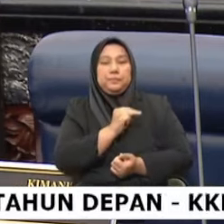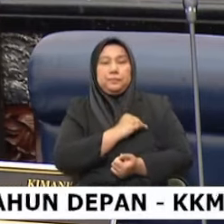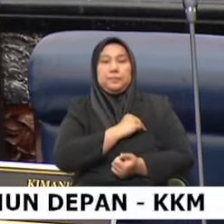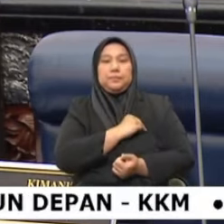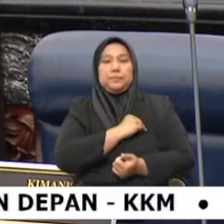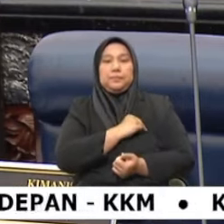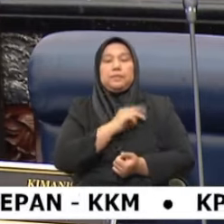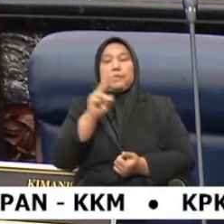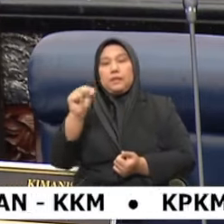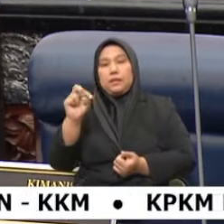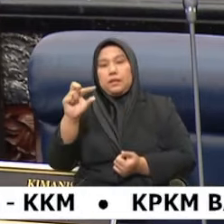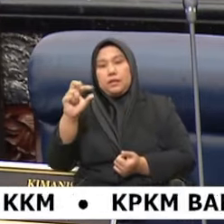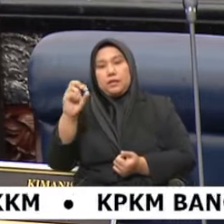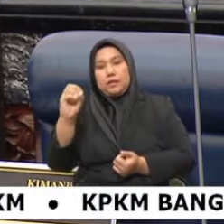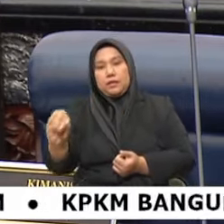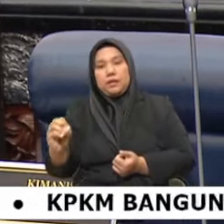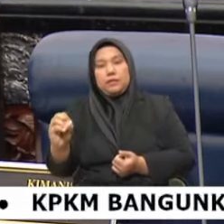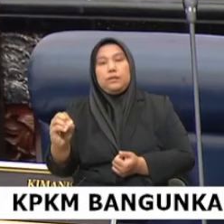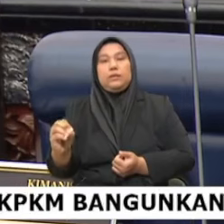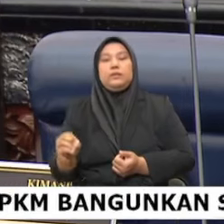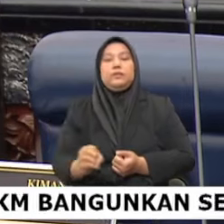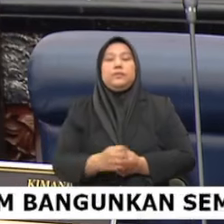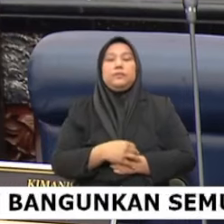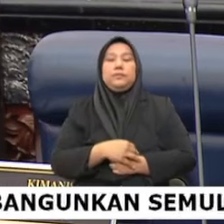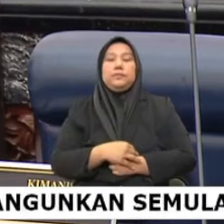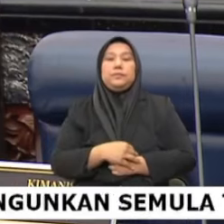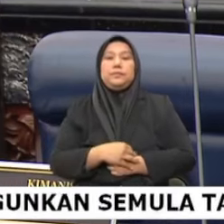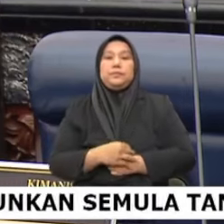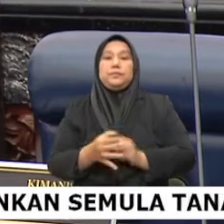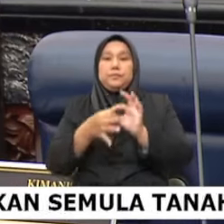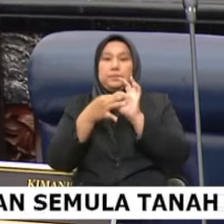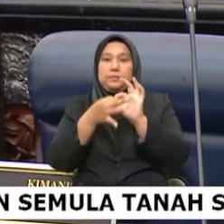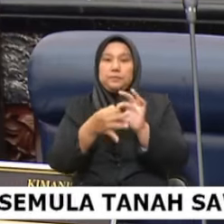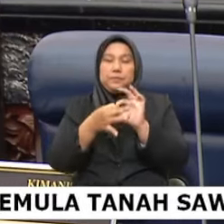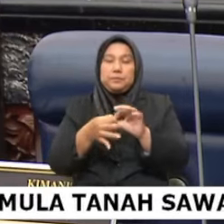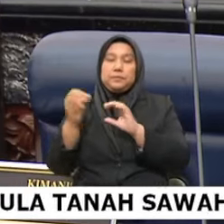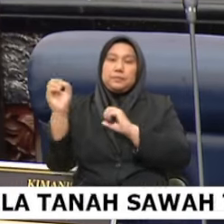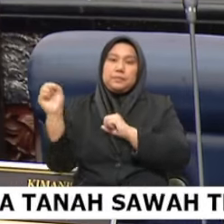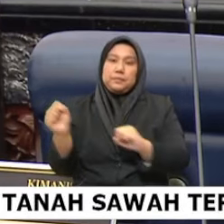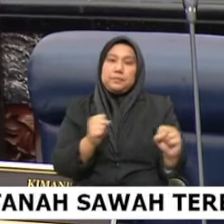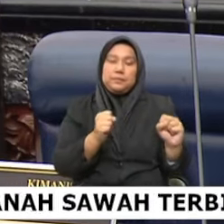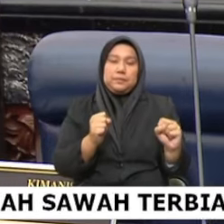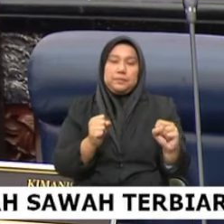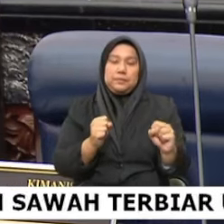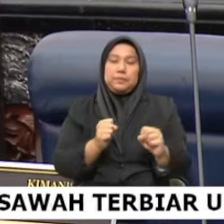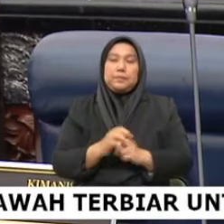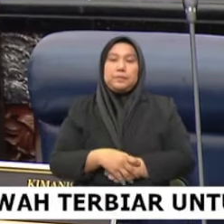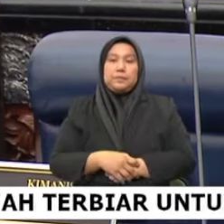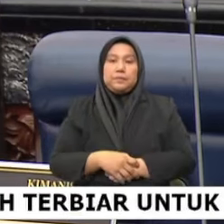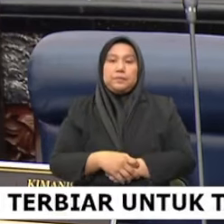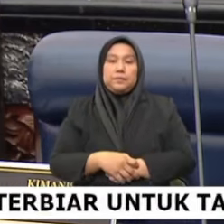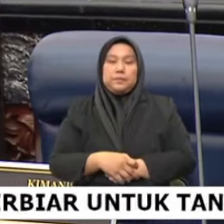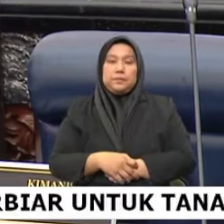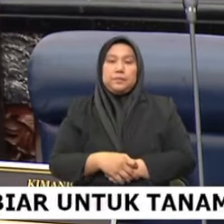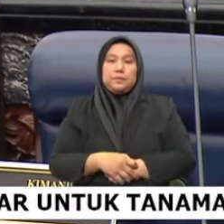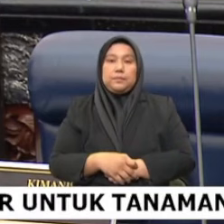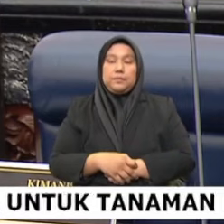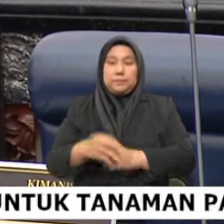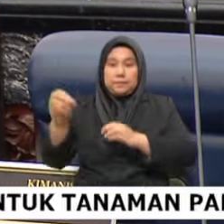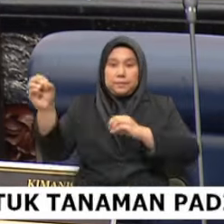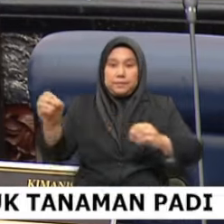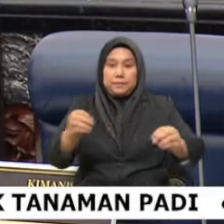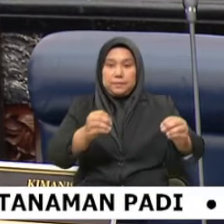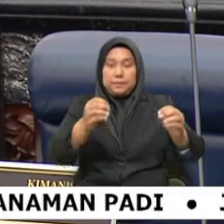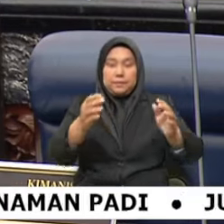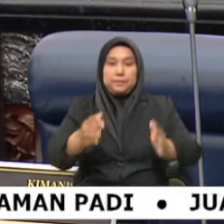pihak swasta dan pegiat-pegiat industri melalui kerjasama strategik. Seterusnya juga dari sudut penganjuran